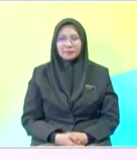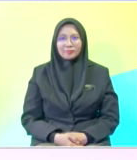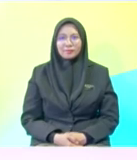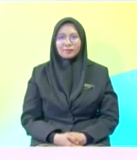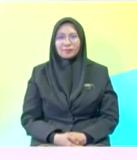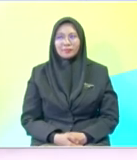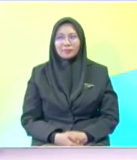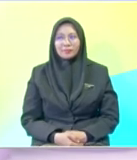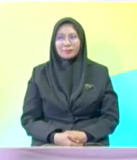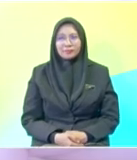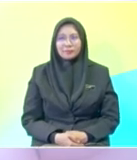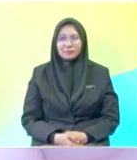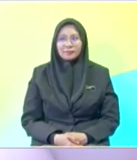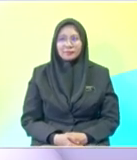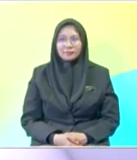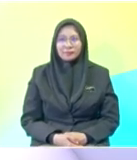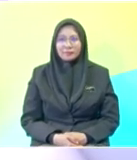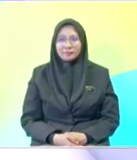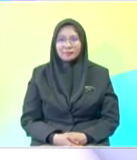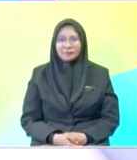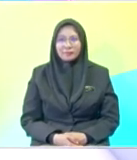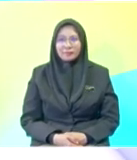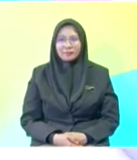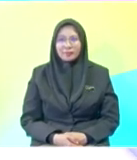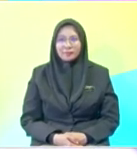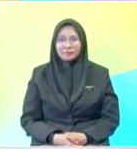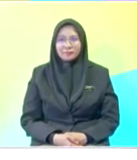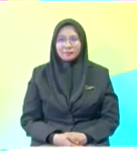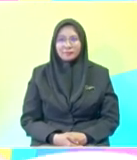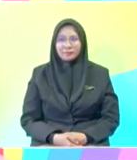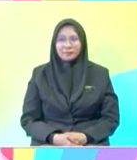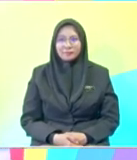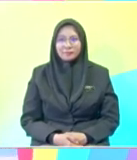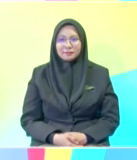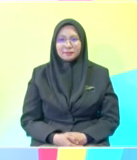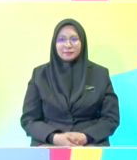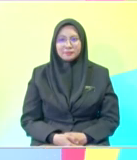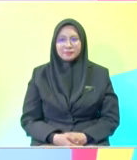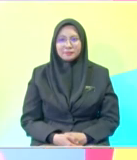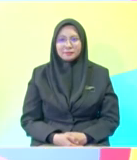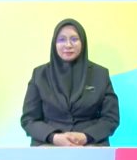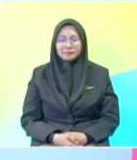satu lagi oke yang ketiga Yauma